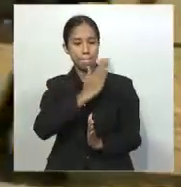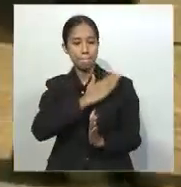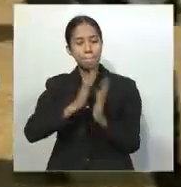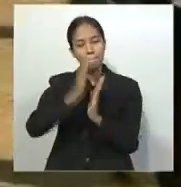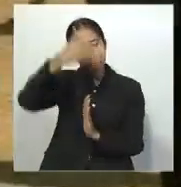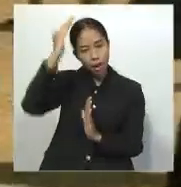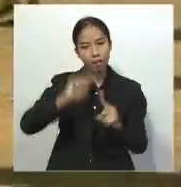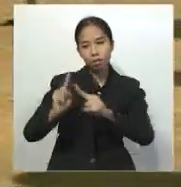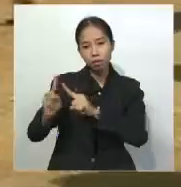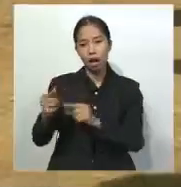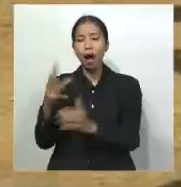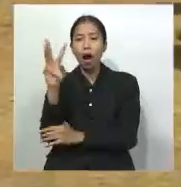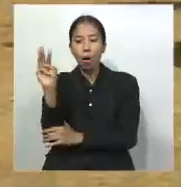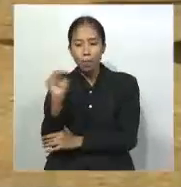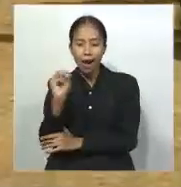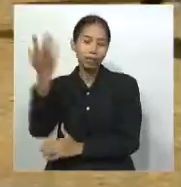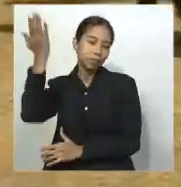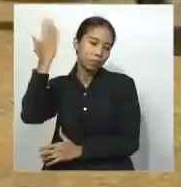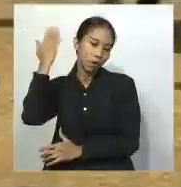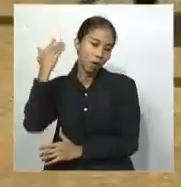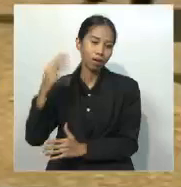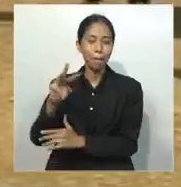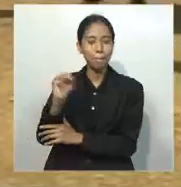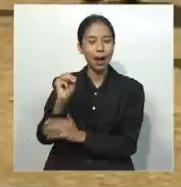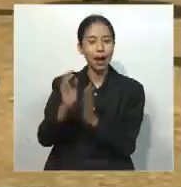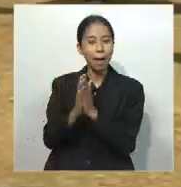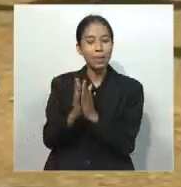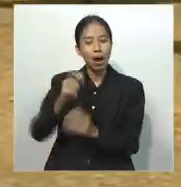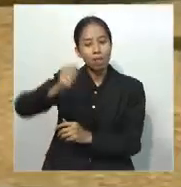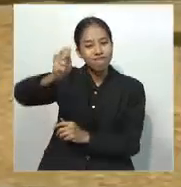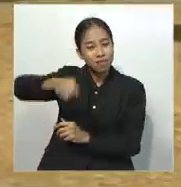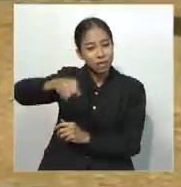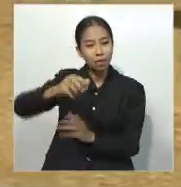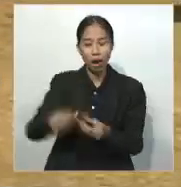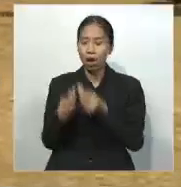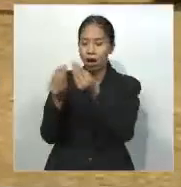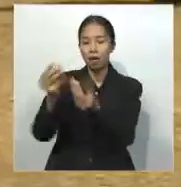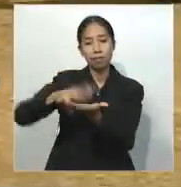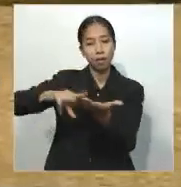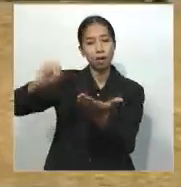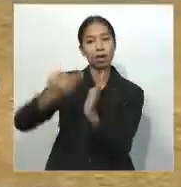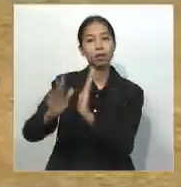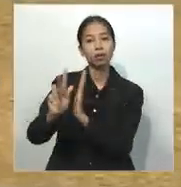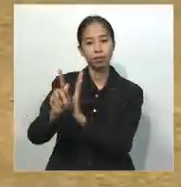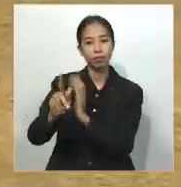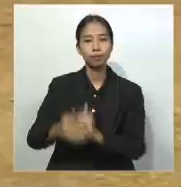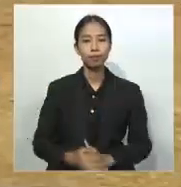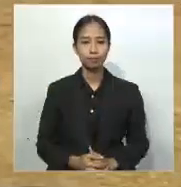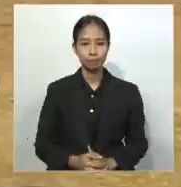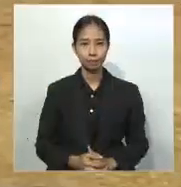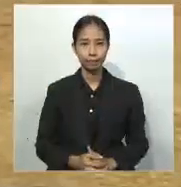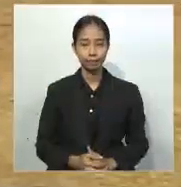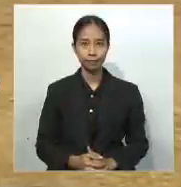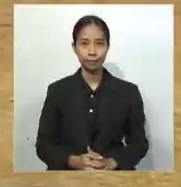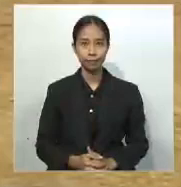นะคะได้นำไม้เคาะหัวจากที่จังหวัดสมุทรปราการค่ะมามอบให้กับทางมหาวิทยาลัยขอนแก่นค่ะ